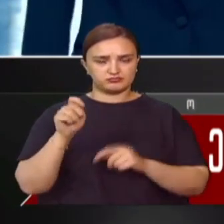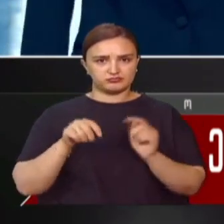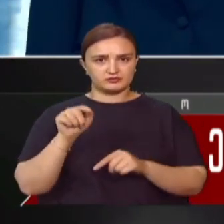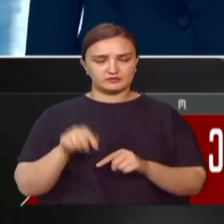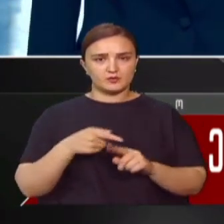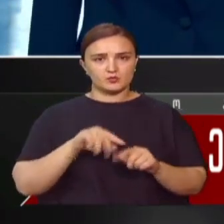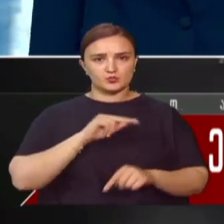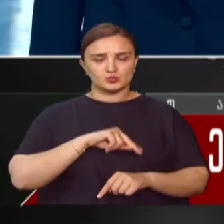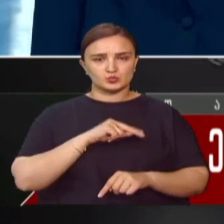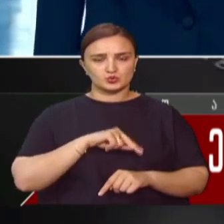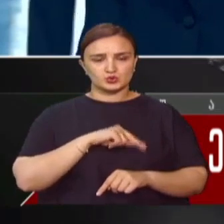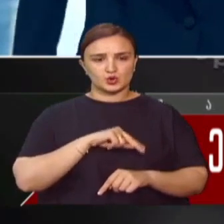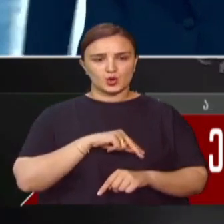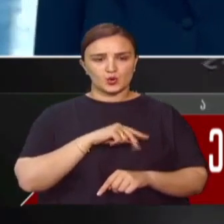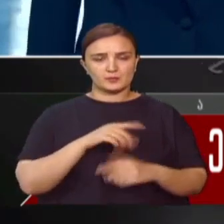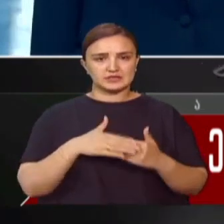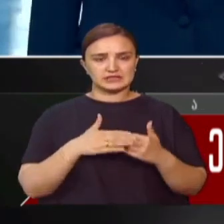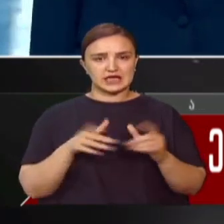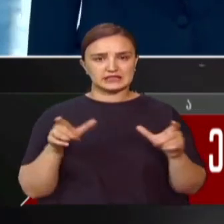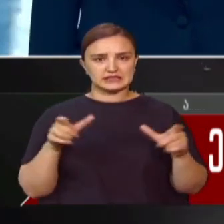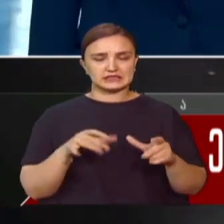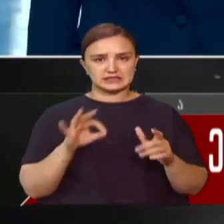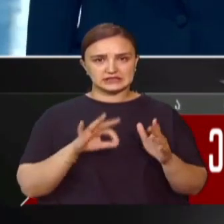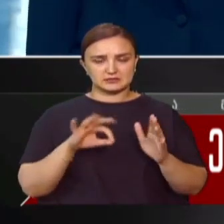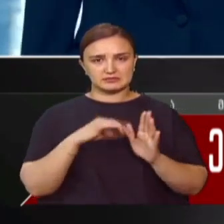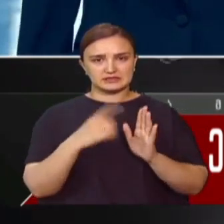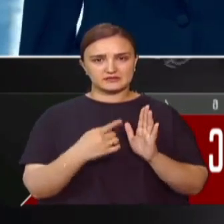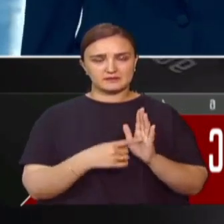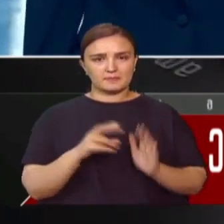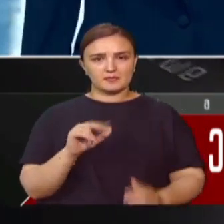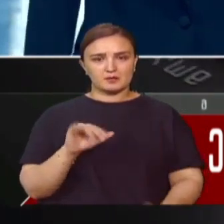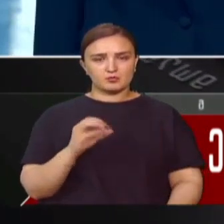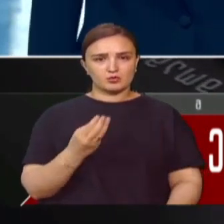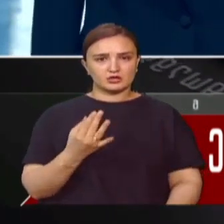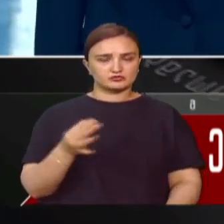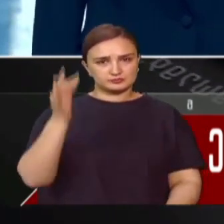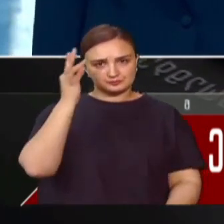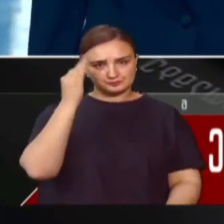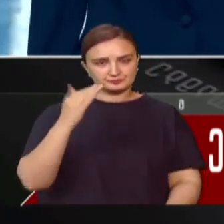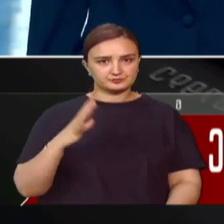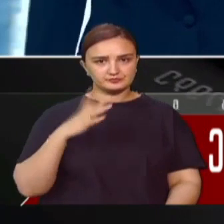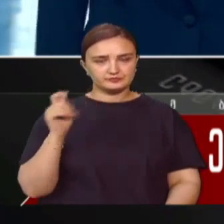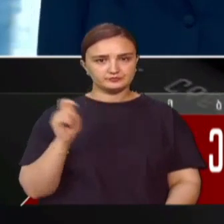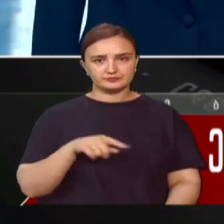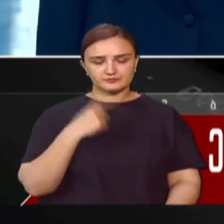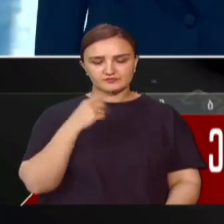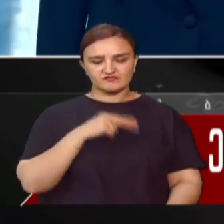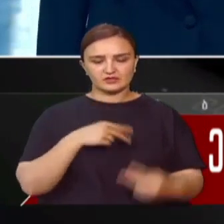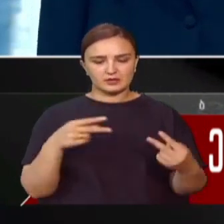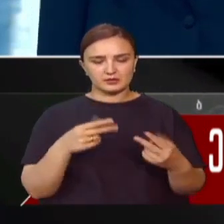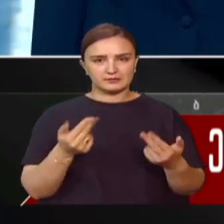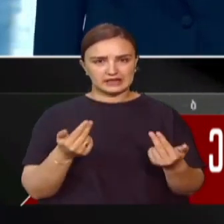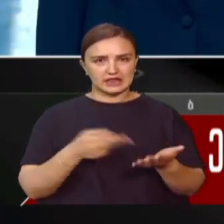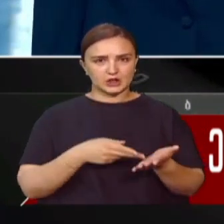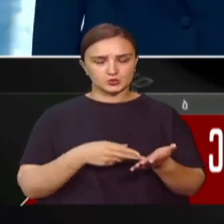უშუალოდ მუშაობენ სანქციების საკითხზე. და შალვა პაპუაშვილი იხსენებს მათ ვიზიტს და აღნიშნავს, რომ პარტნიორებმაც დაადასტურეს,